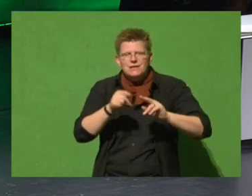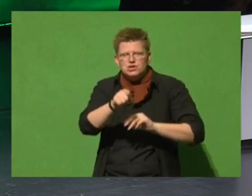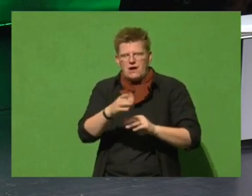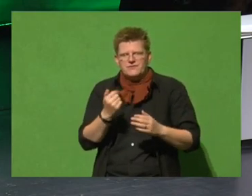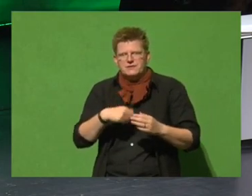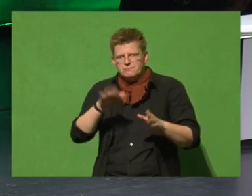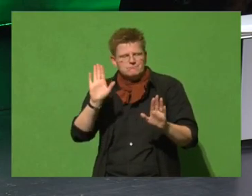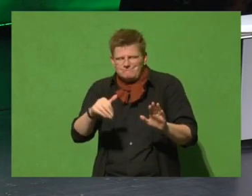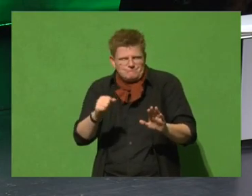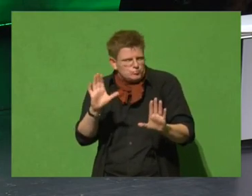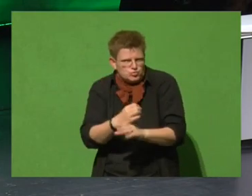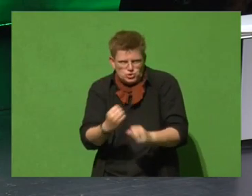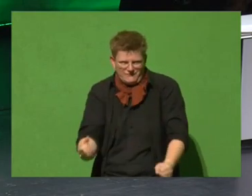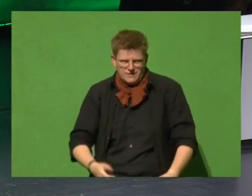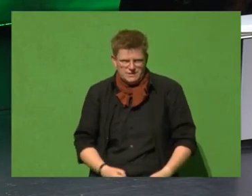nicht vereinbar.